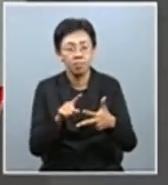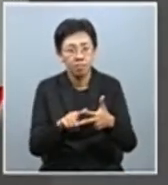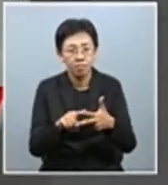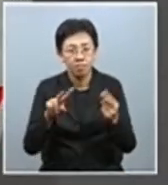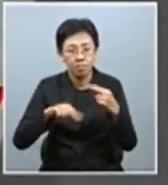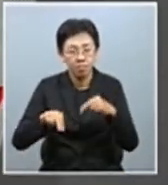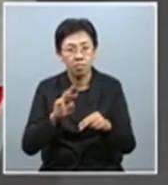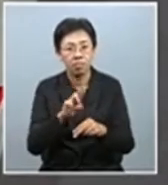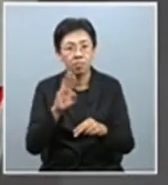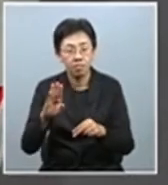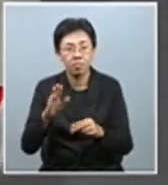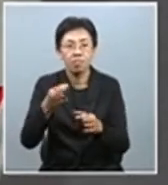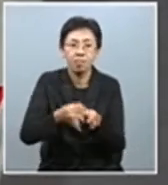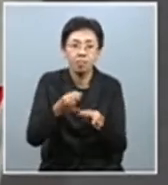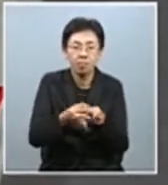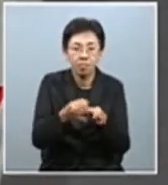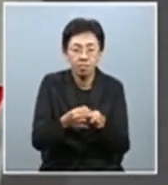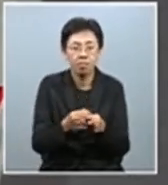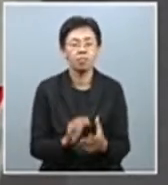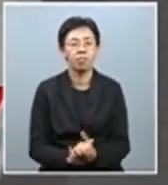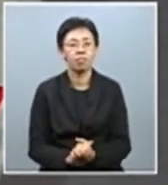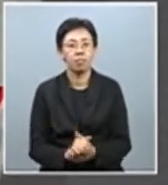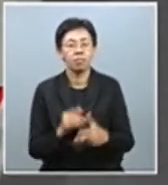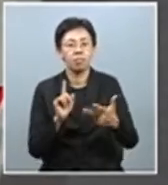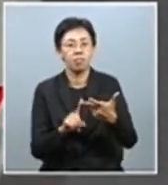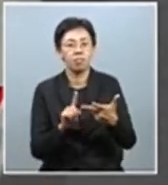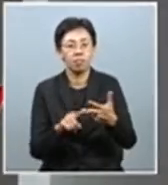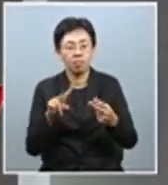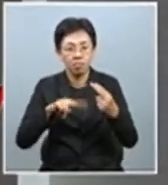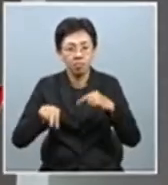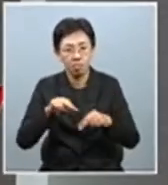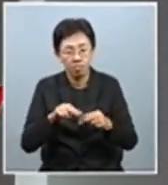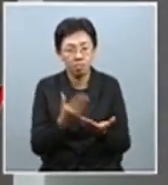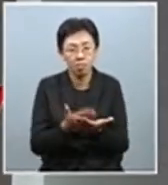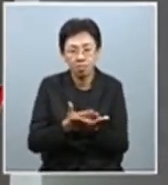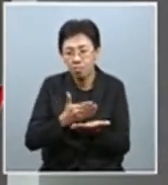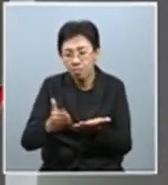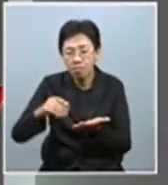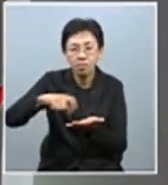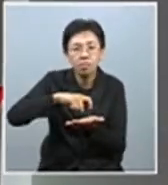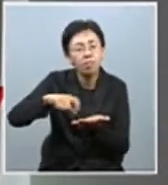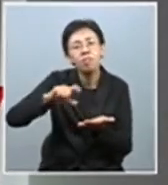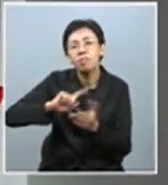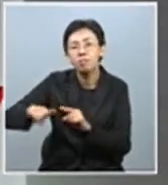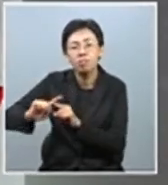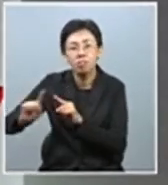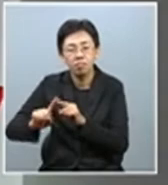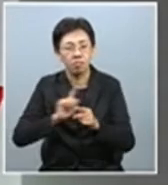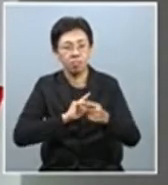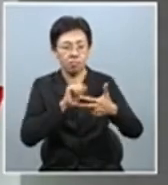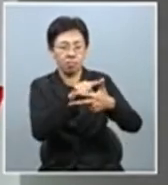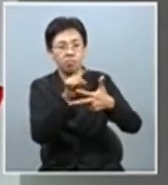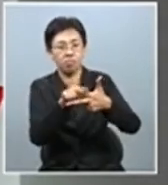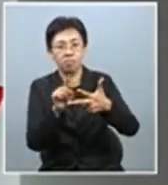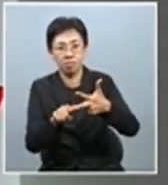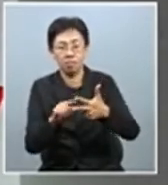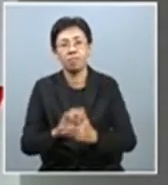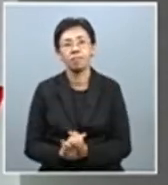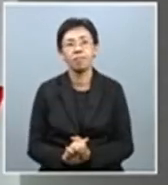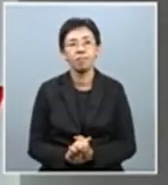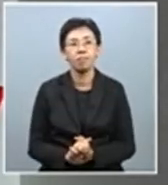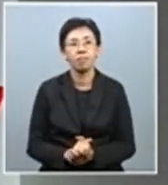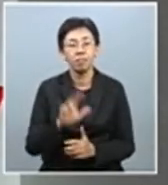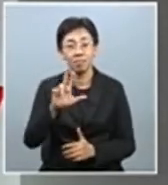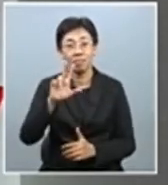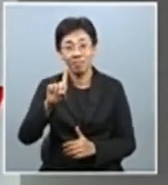พของระบบสถาบันการเงินเสถียรภาพของระบบชำระเงินนะคะก็โมเดลนี้จะเป็น 3D printing นะคะจ